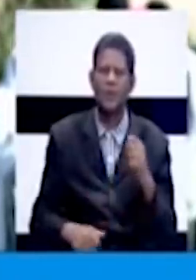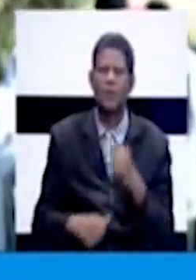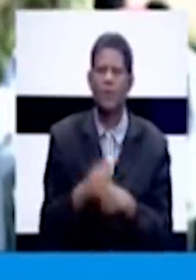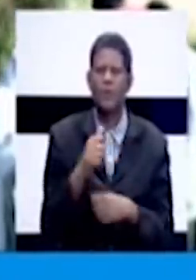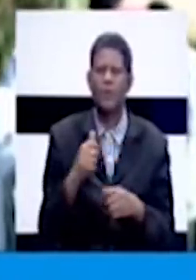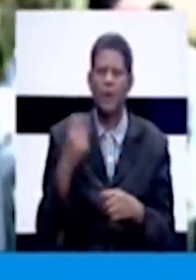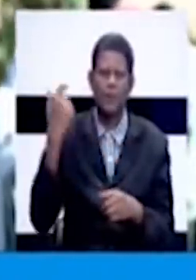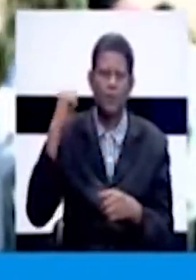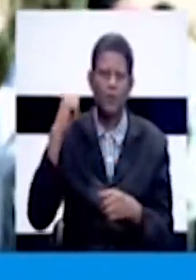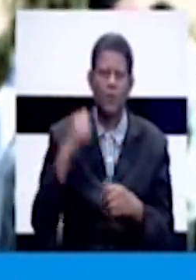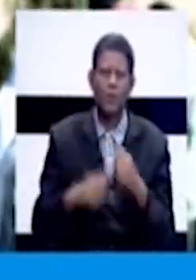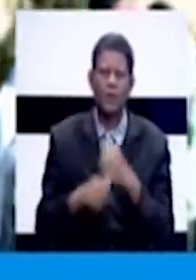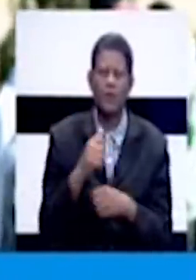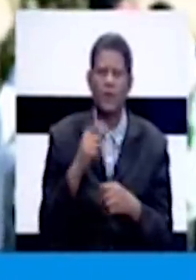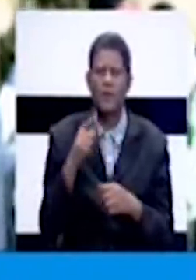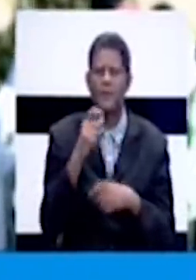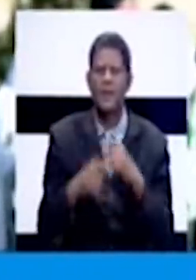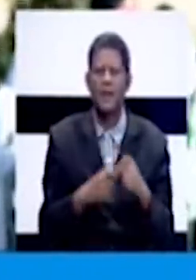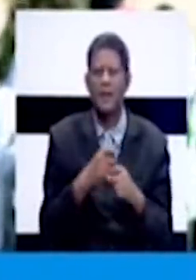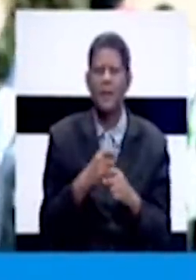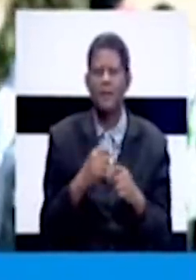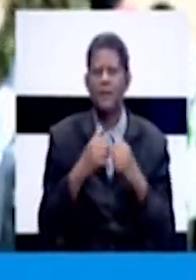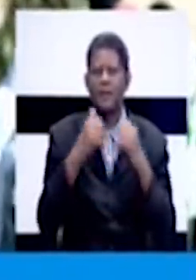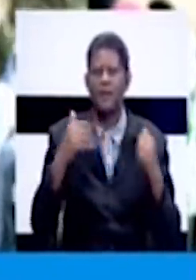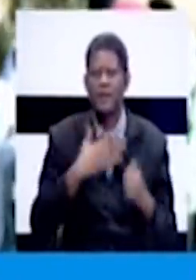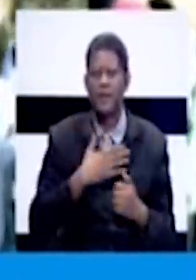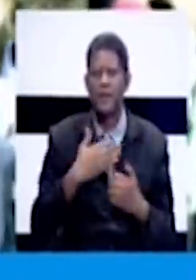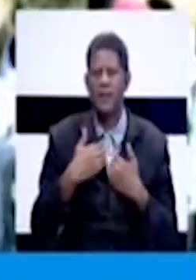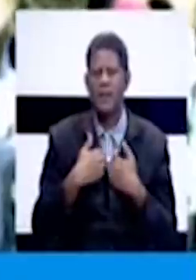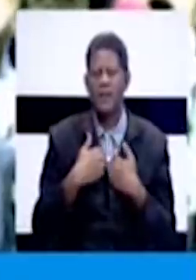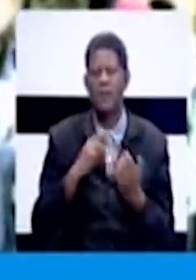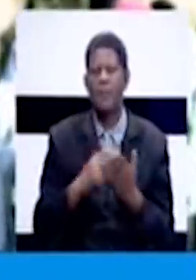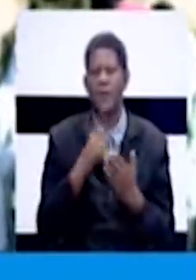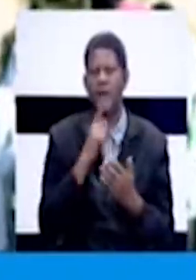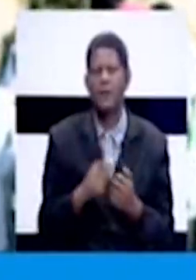حق وقعوا ياو كاز عالم تفلينا علوم على تيو